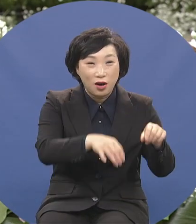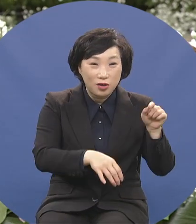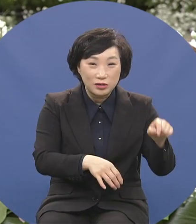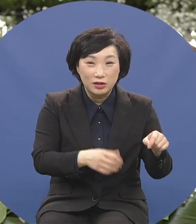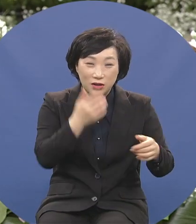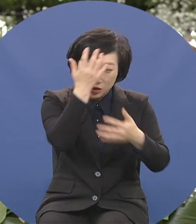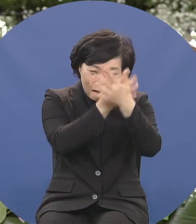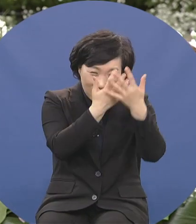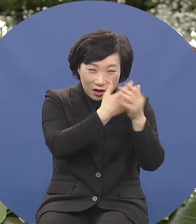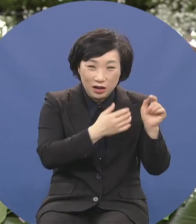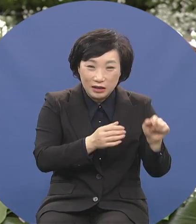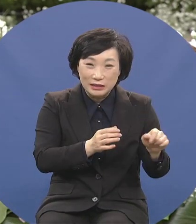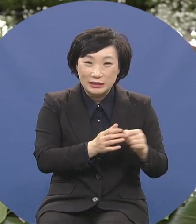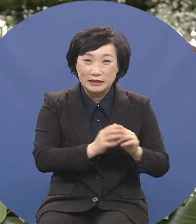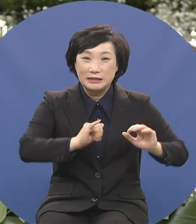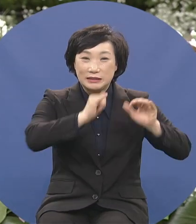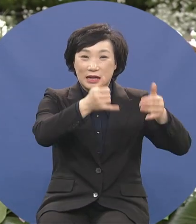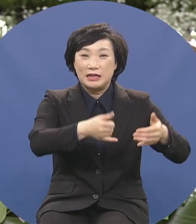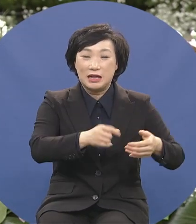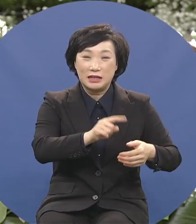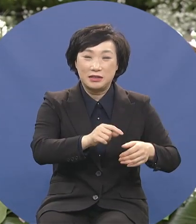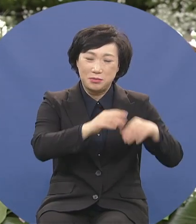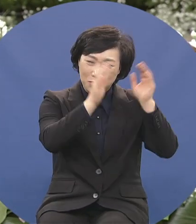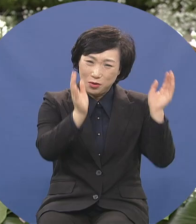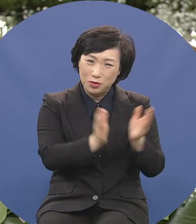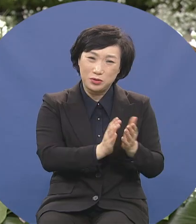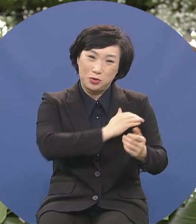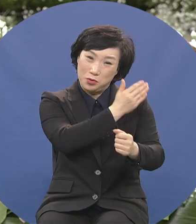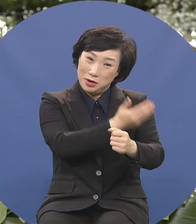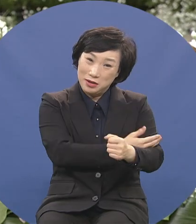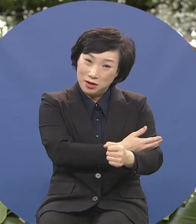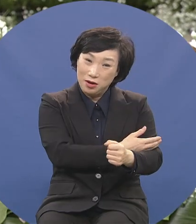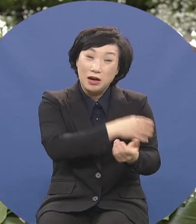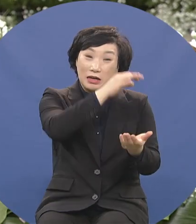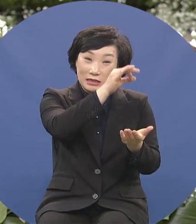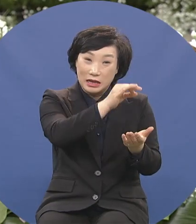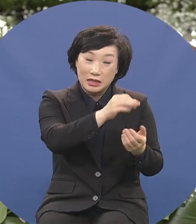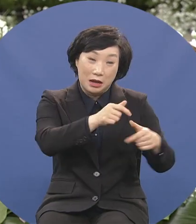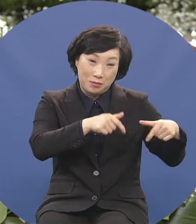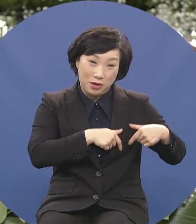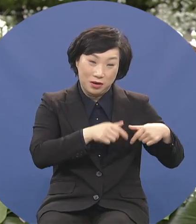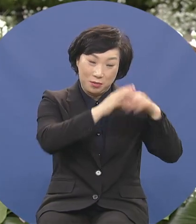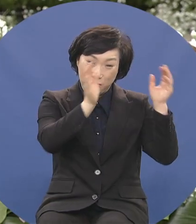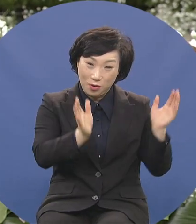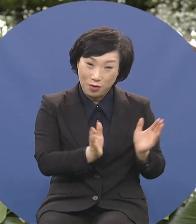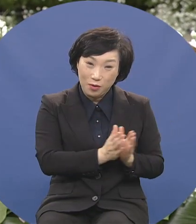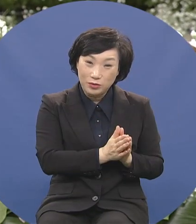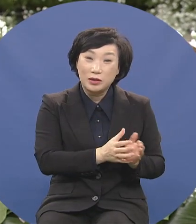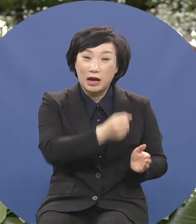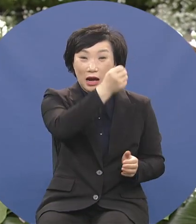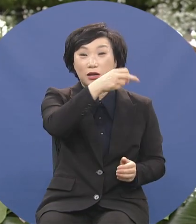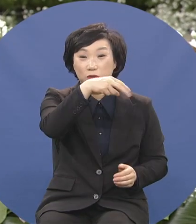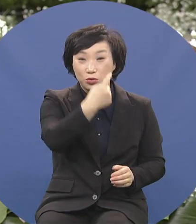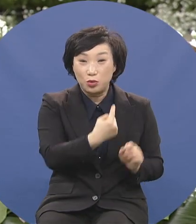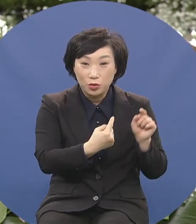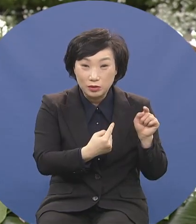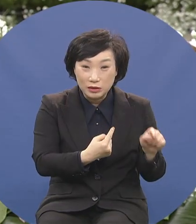허상이라고는 이 세상의 모든 권력, 재물, 명예 다 가져도